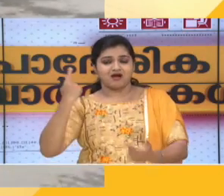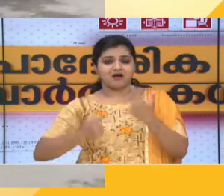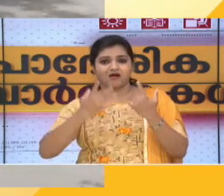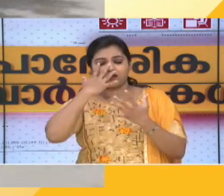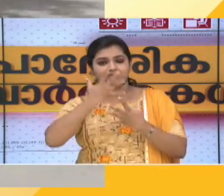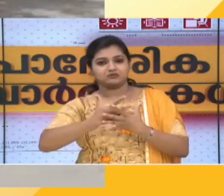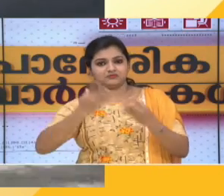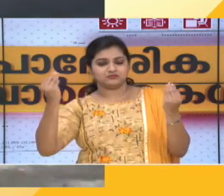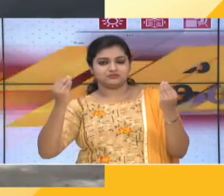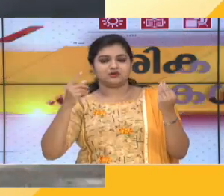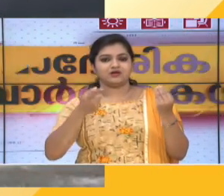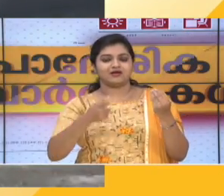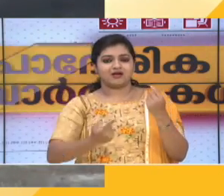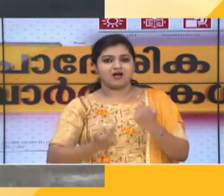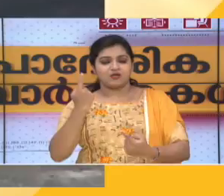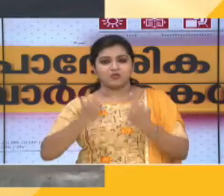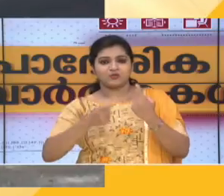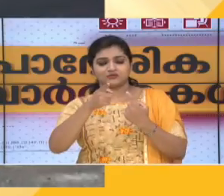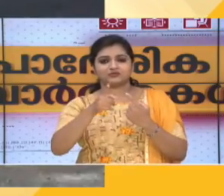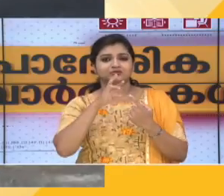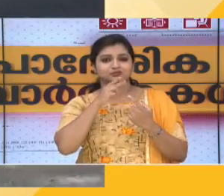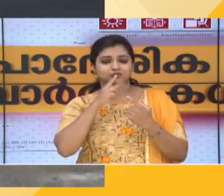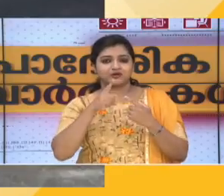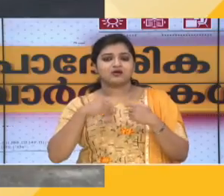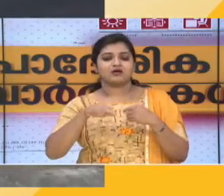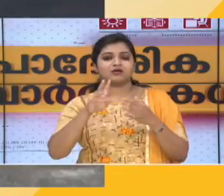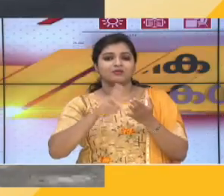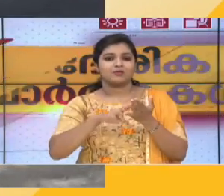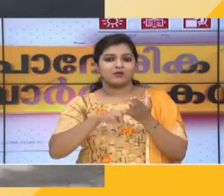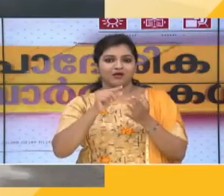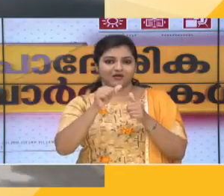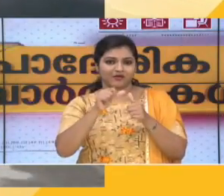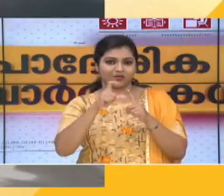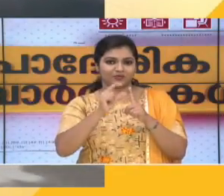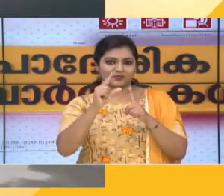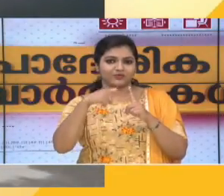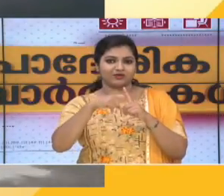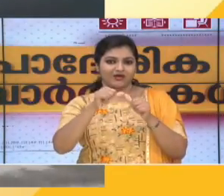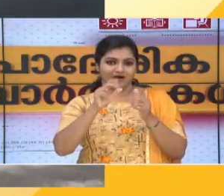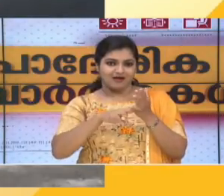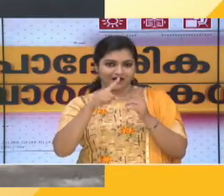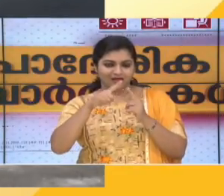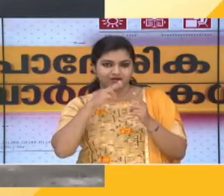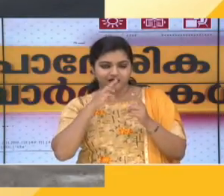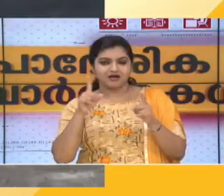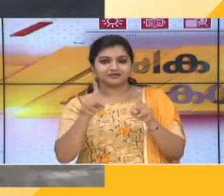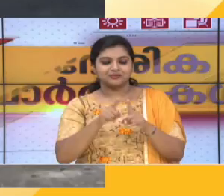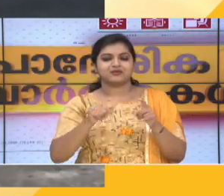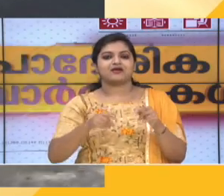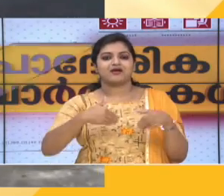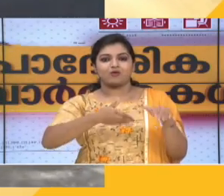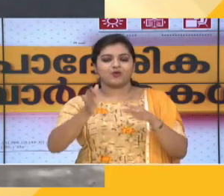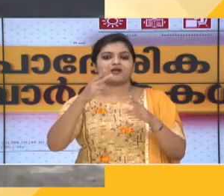അകപ്പെട്ട് കാണാതായതോടെ ആദിവാസികൾ അവരുടെ ഭാഷാശൈലിയിൽ നാടുകാണി എന്ന് പറഞ്ഞെന്നും അങ്ങനെയാണ് ഇന്നത്തെ നാടുകാണി